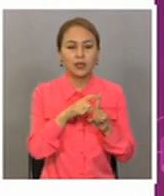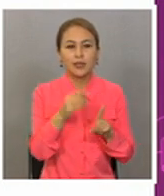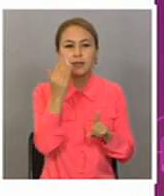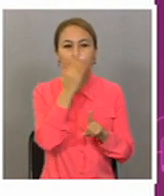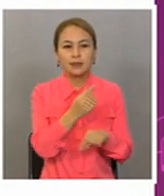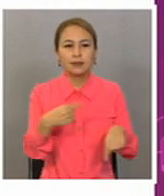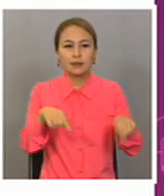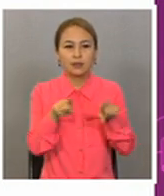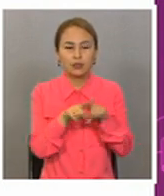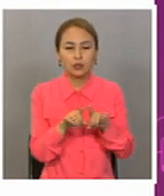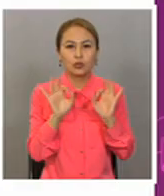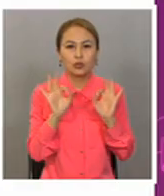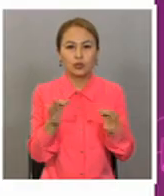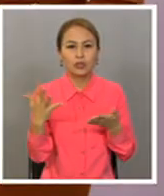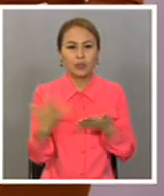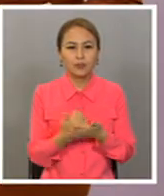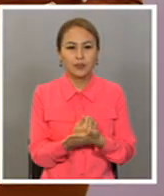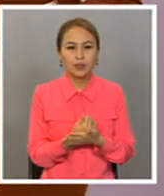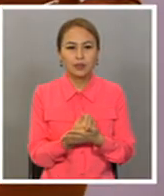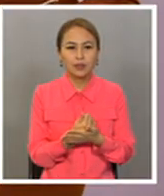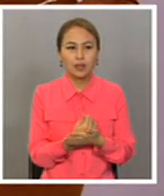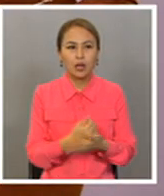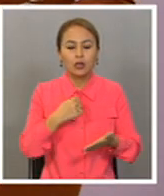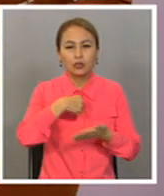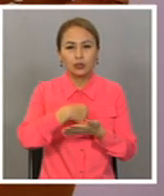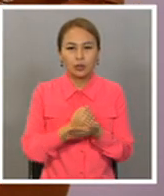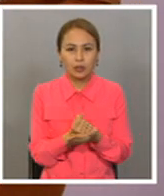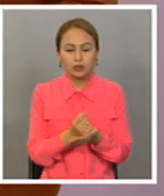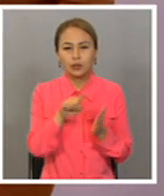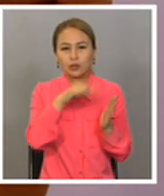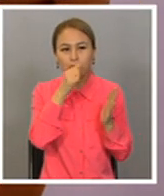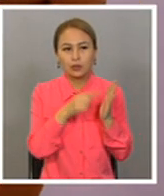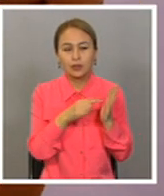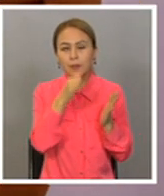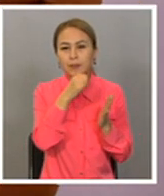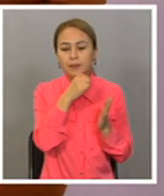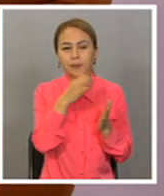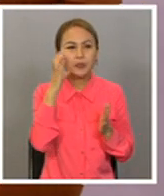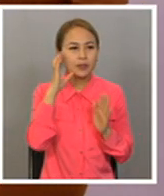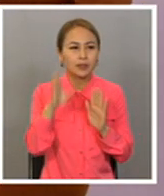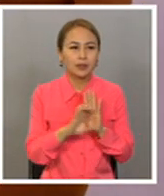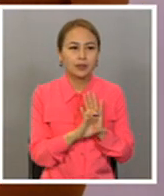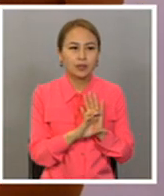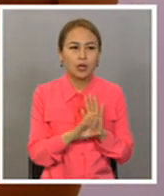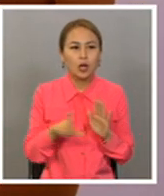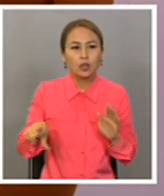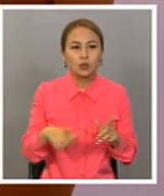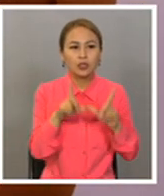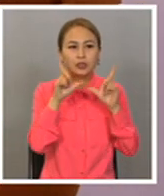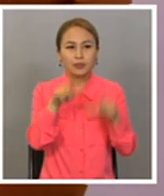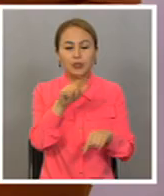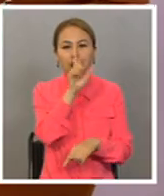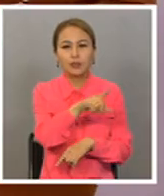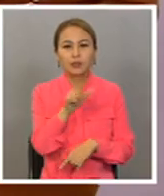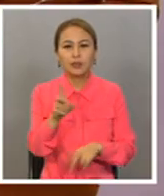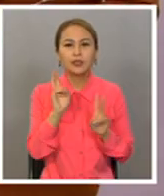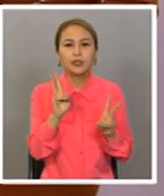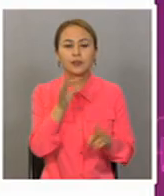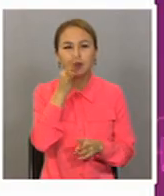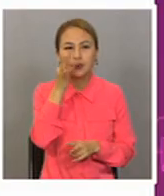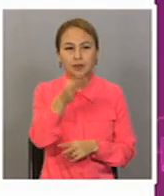дұрыс таптыңдар деп ойлаймын. Сұрақты мұқият тыңдай қойыңдар. жолға шығатын адамды кім